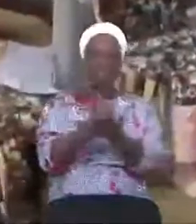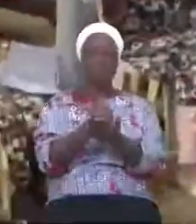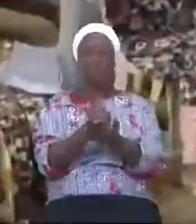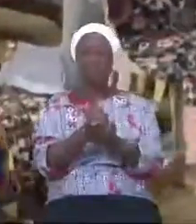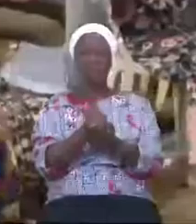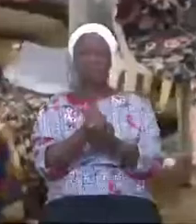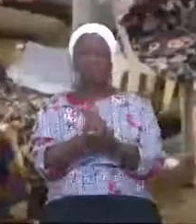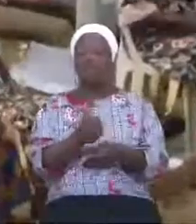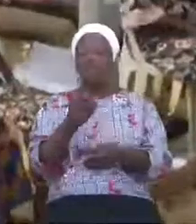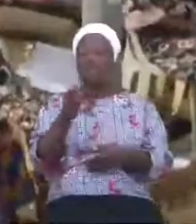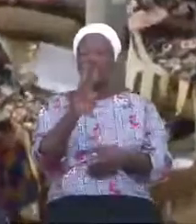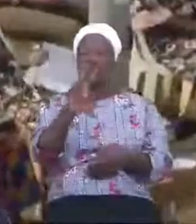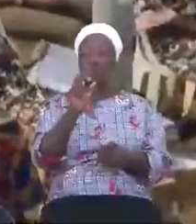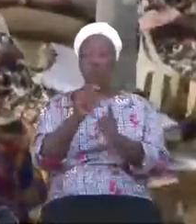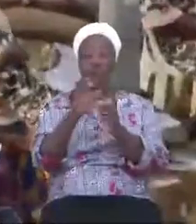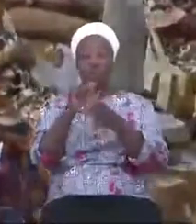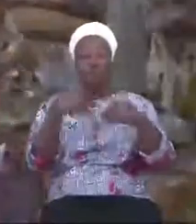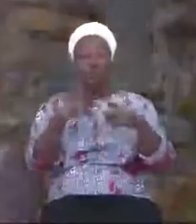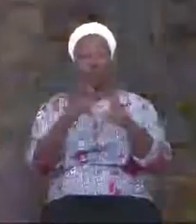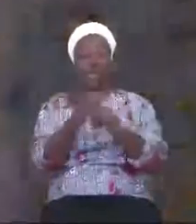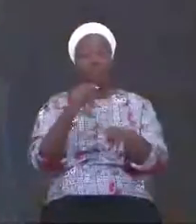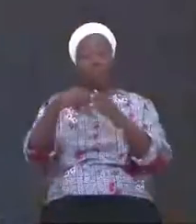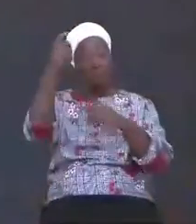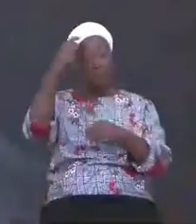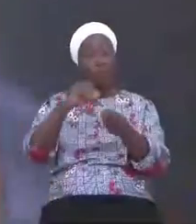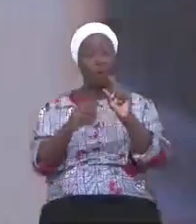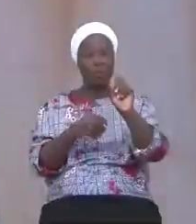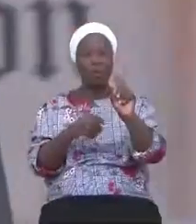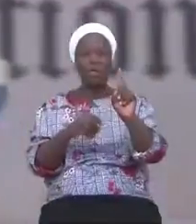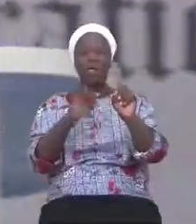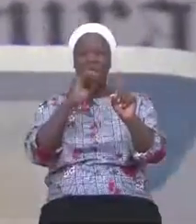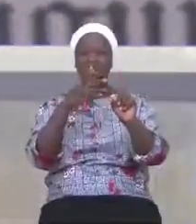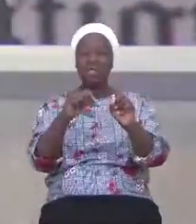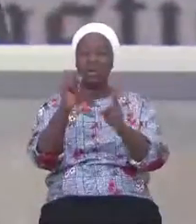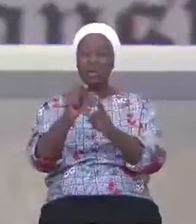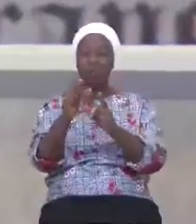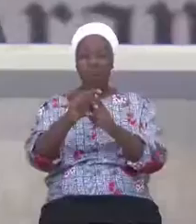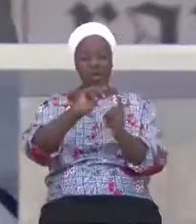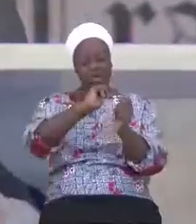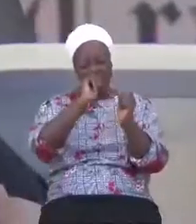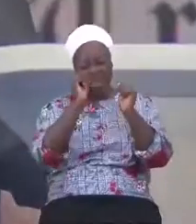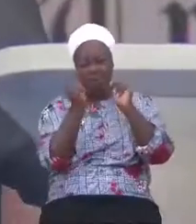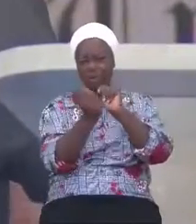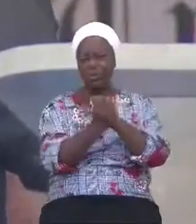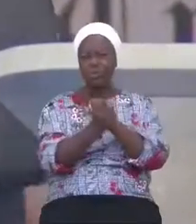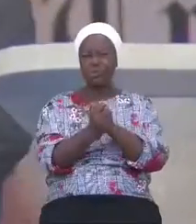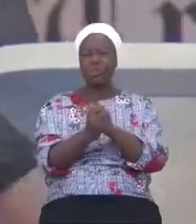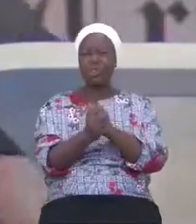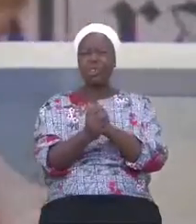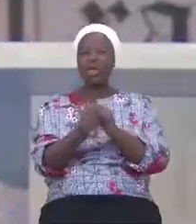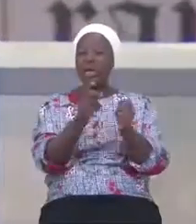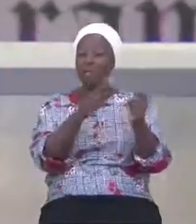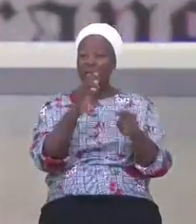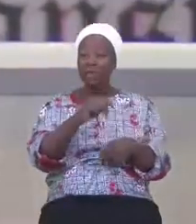Il y a deux mots qu'il faut garder à l'esprit. Premièrement, c'est le mot transfiguration.